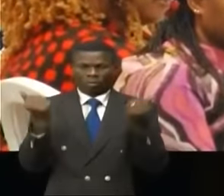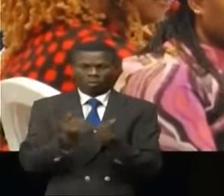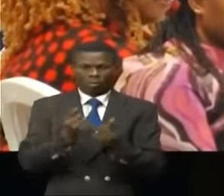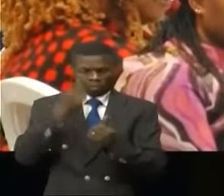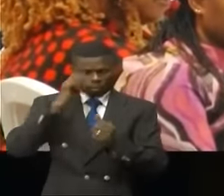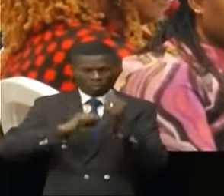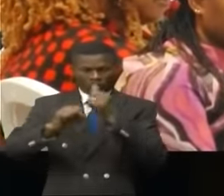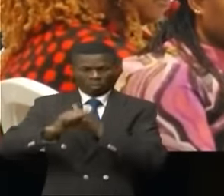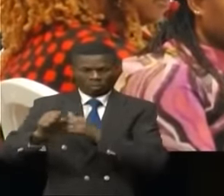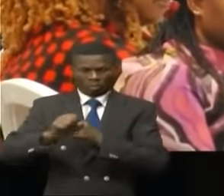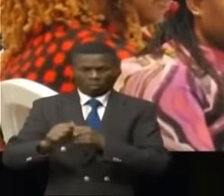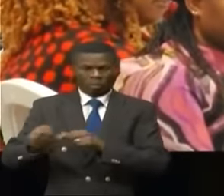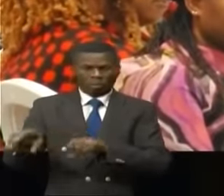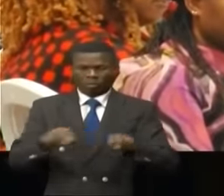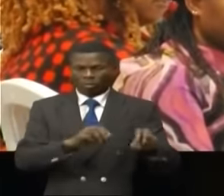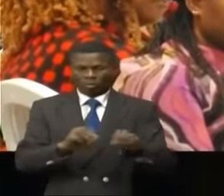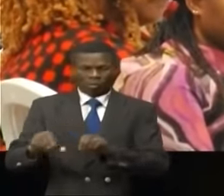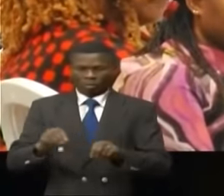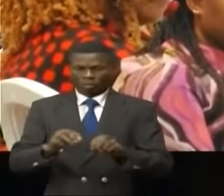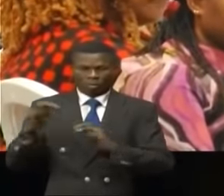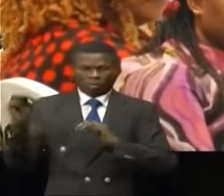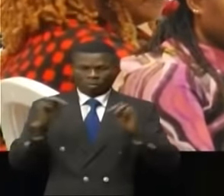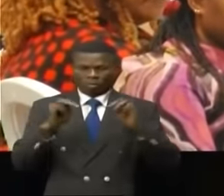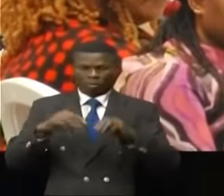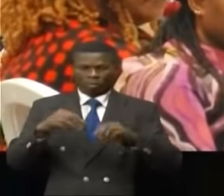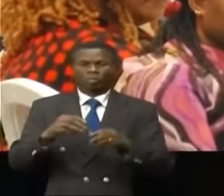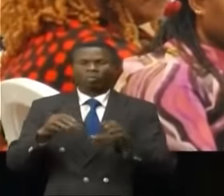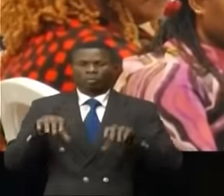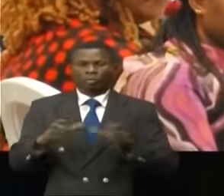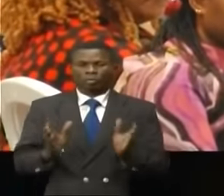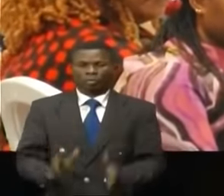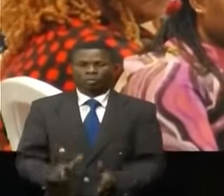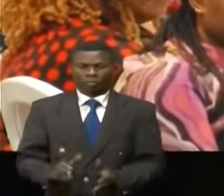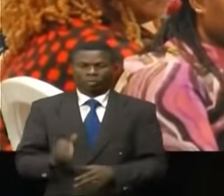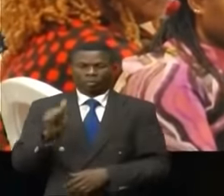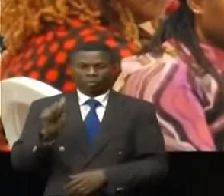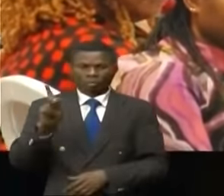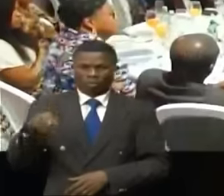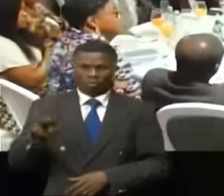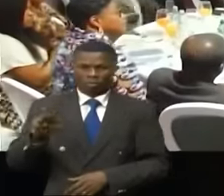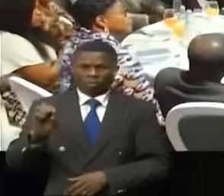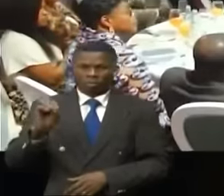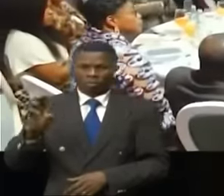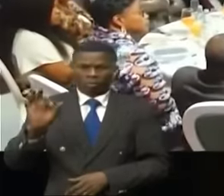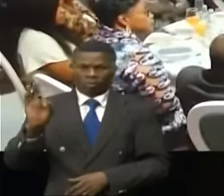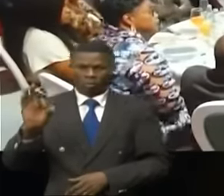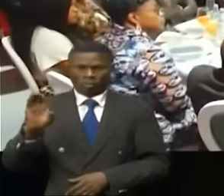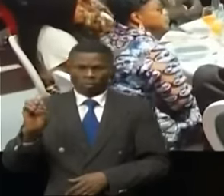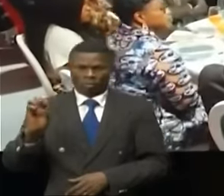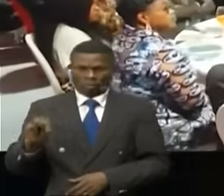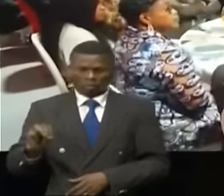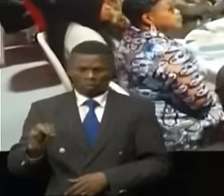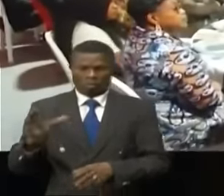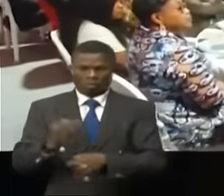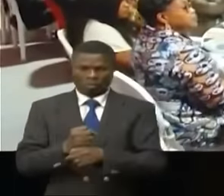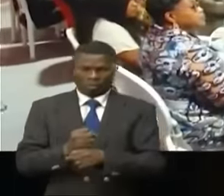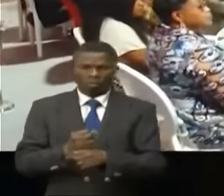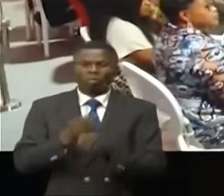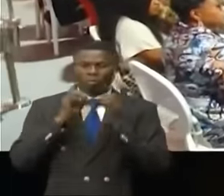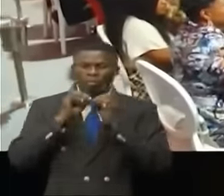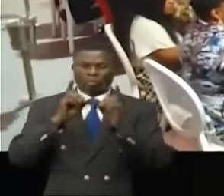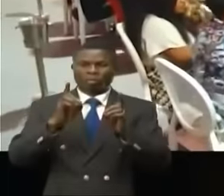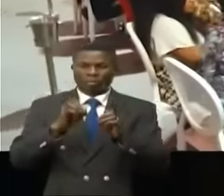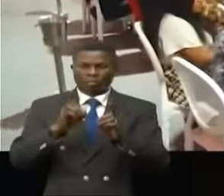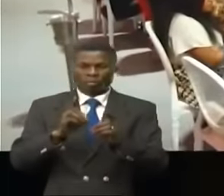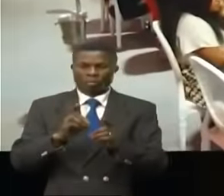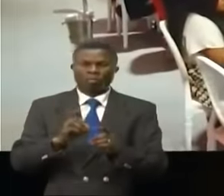des classes moyennes congolaises, APROSEM en sigle. Je ne saurais terminer mon propos sans relever que